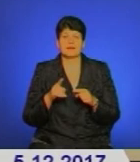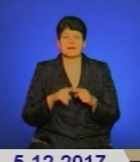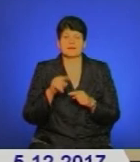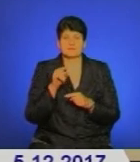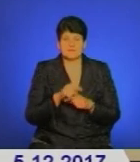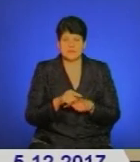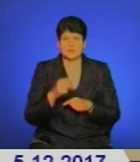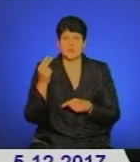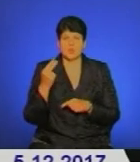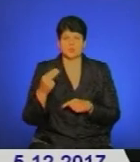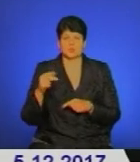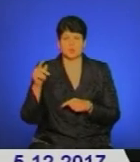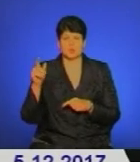художник